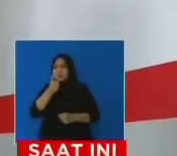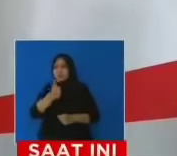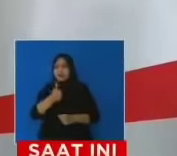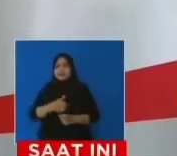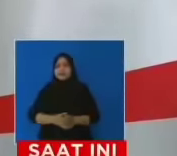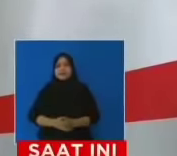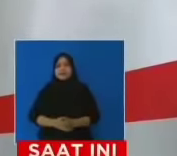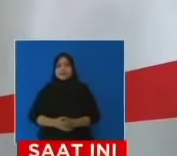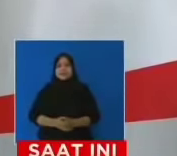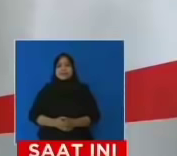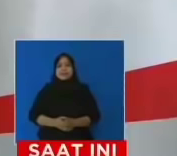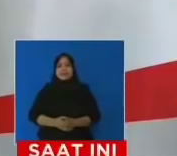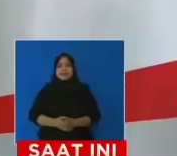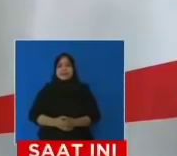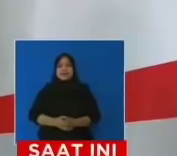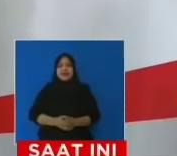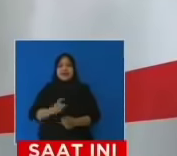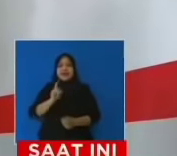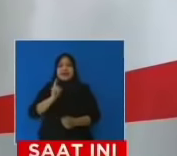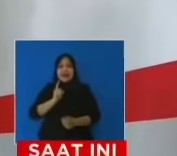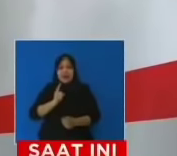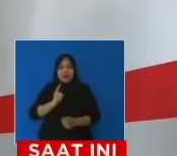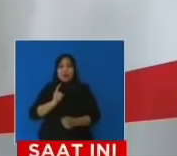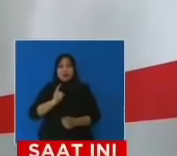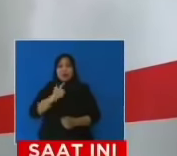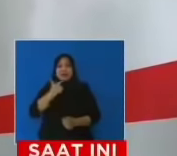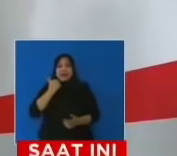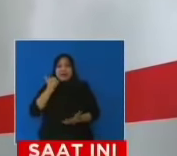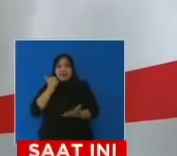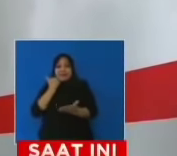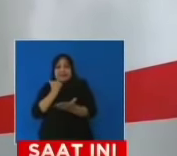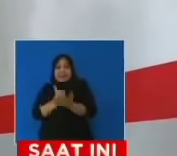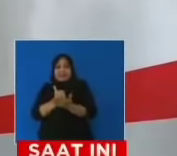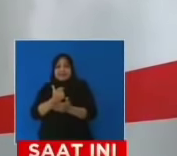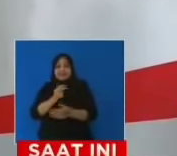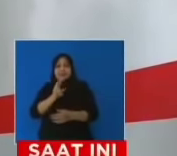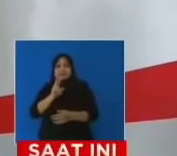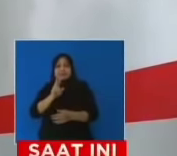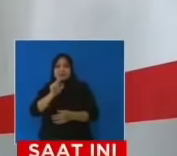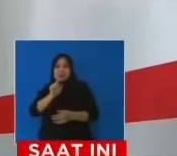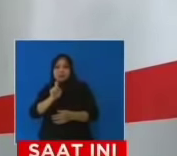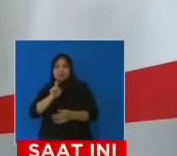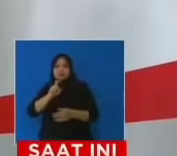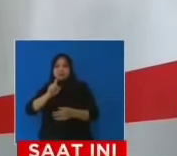Kemudian jika terpaksa harus keluar rumah, pakailah masker.